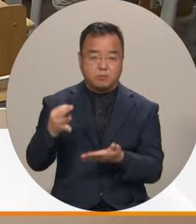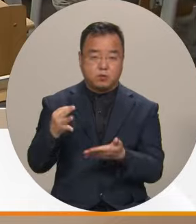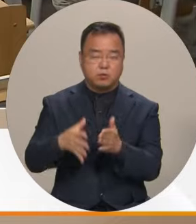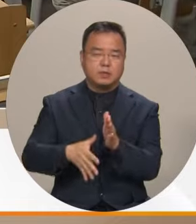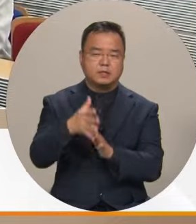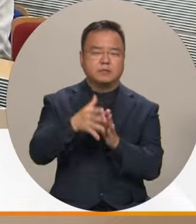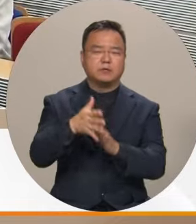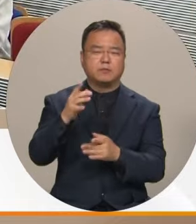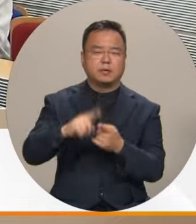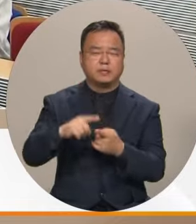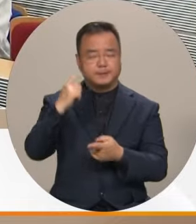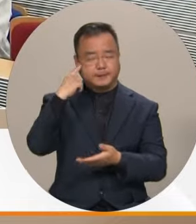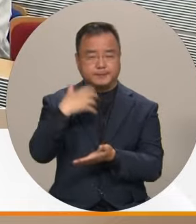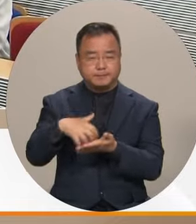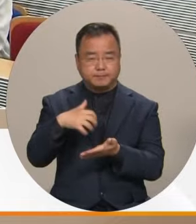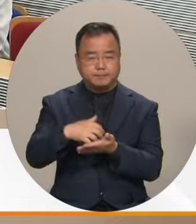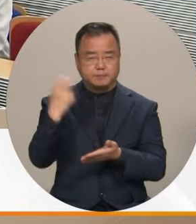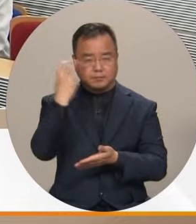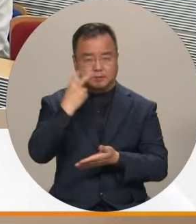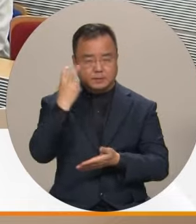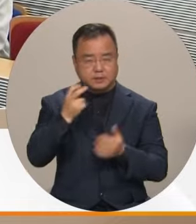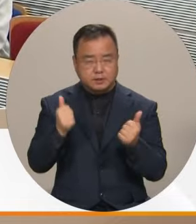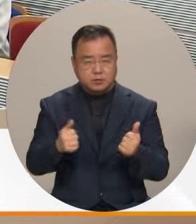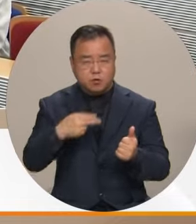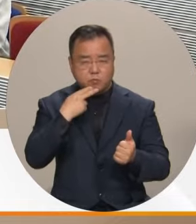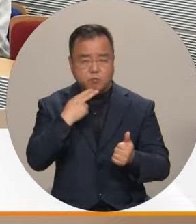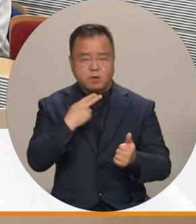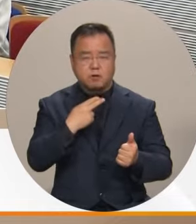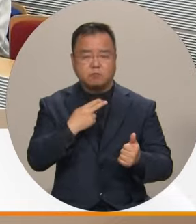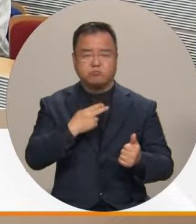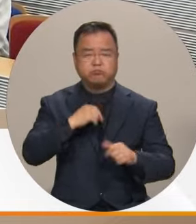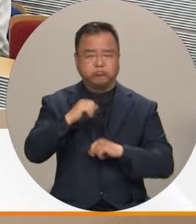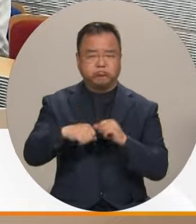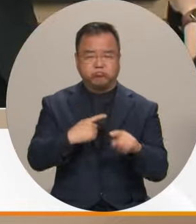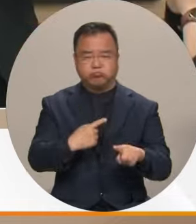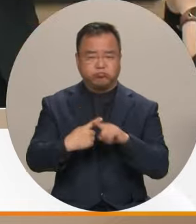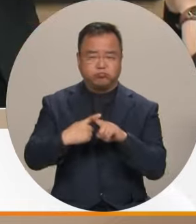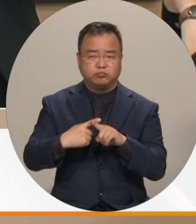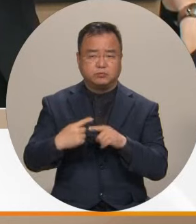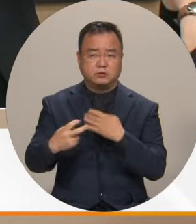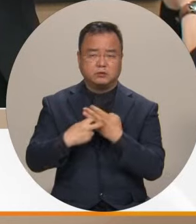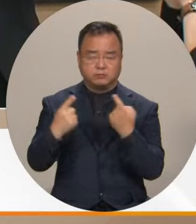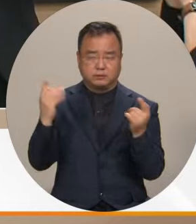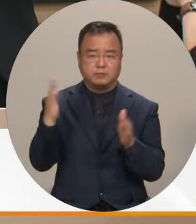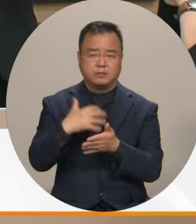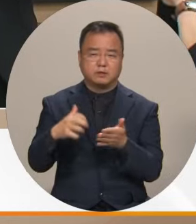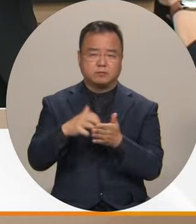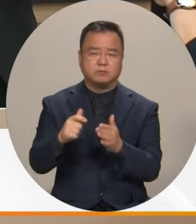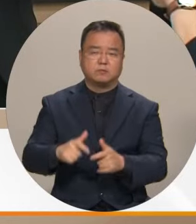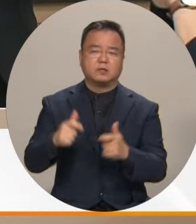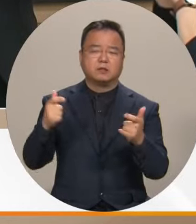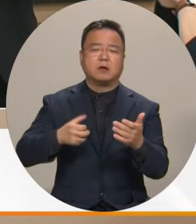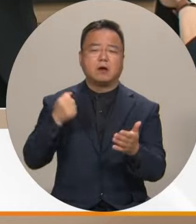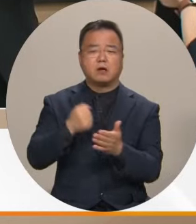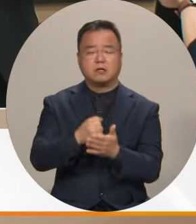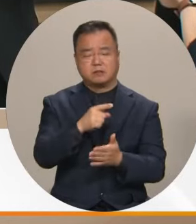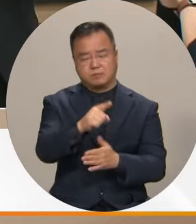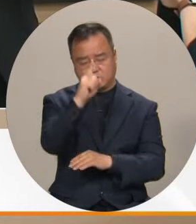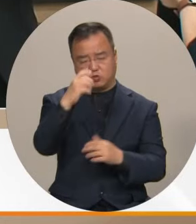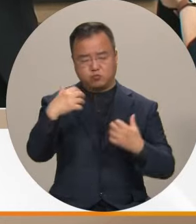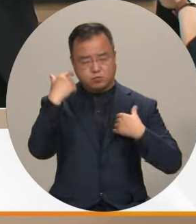대한 고려와 정확한 실사 없이 무분별하게 의대 증원이 배정이 됐다면서 정부의 증원 배부는